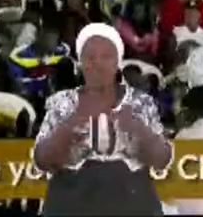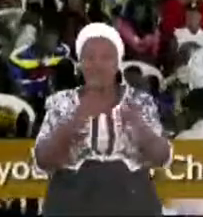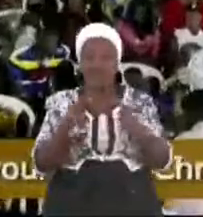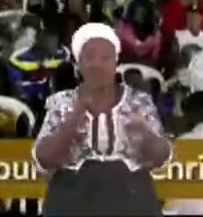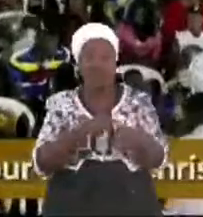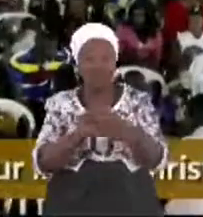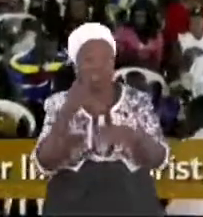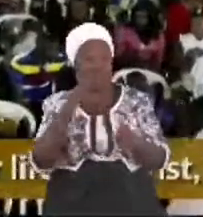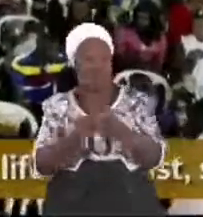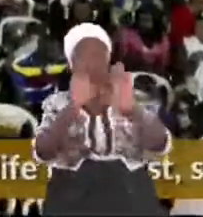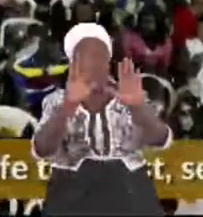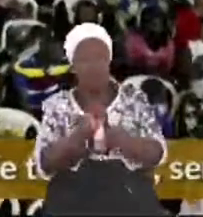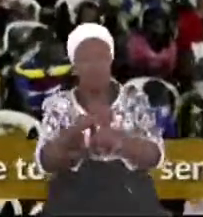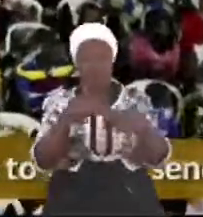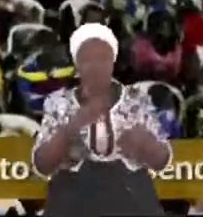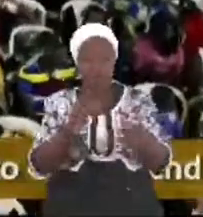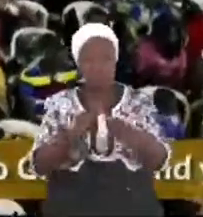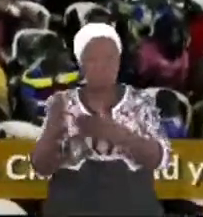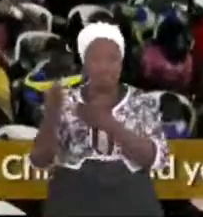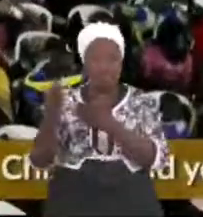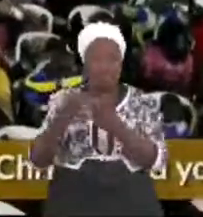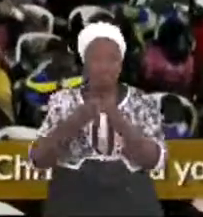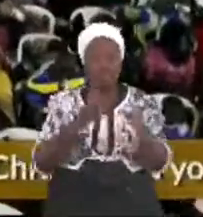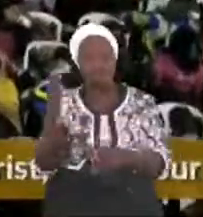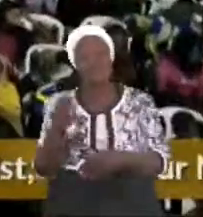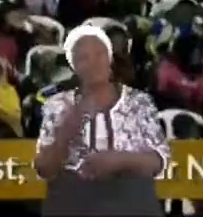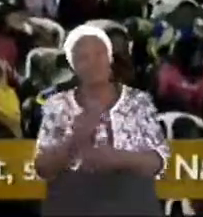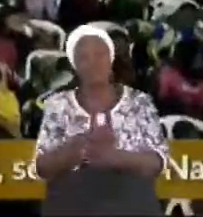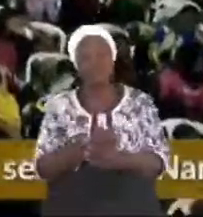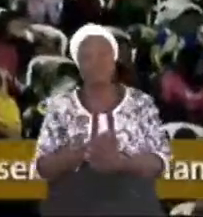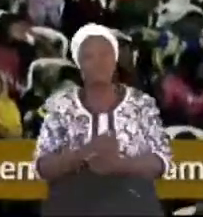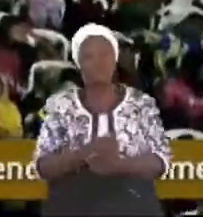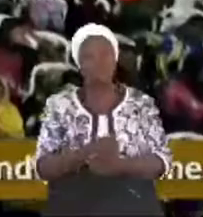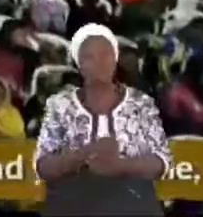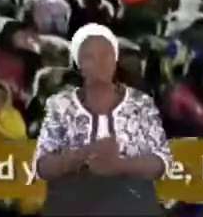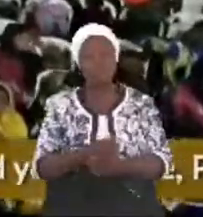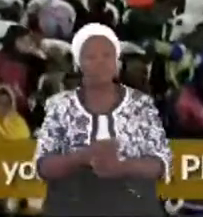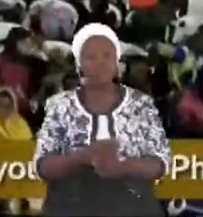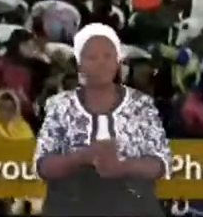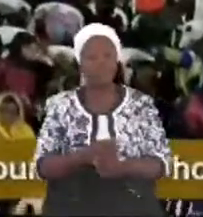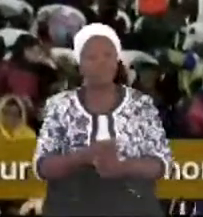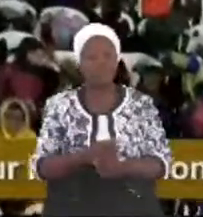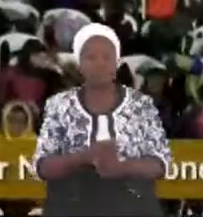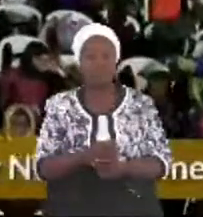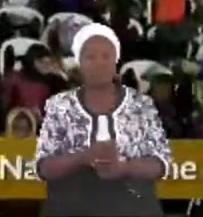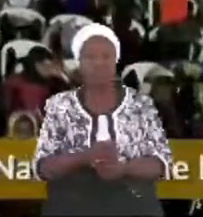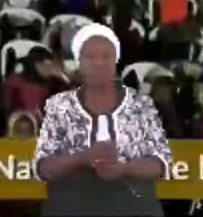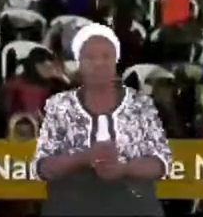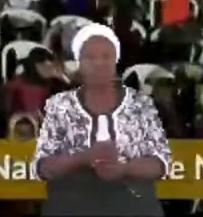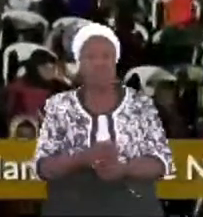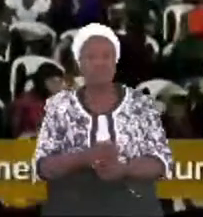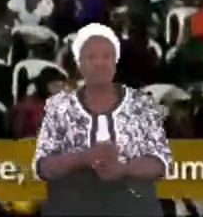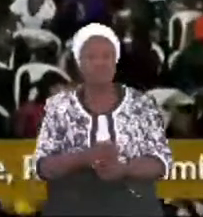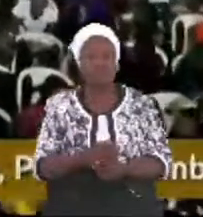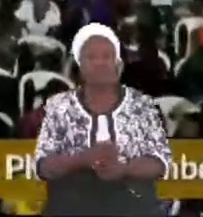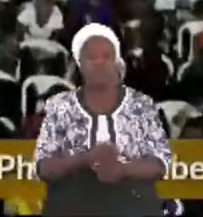Quand vous finissez de vous occuper des nouveaux convertis, restez dans la foule. Parce qu'il y a quelqu'un à côté de